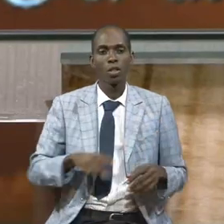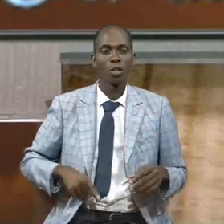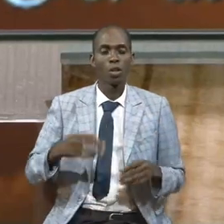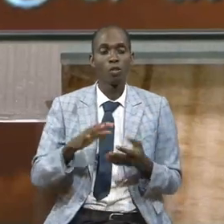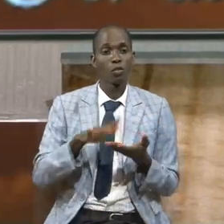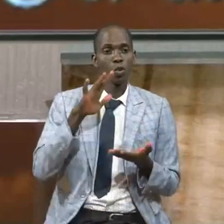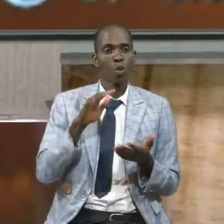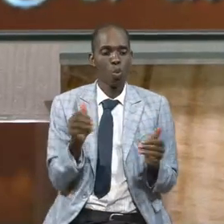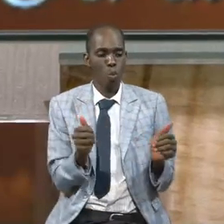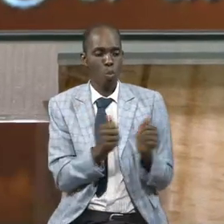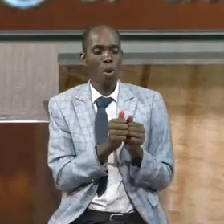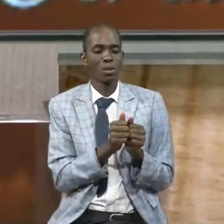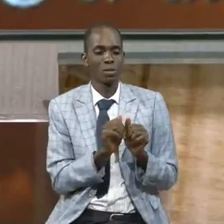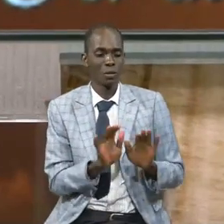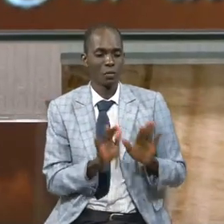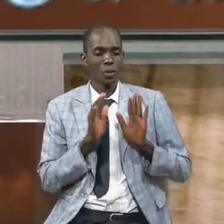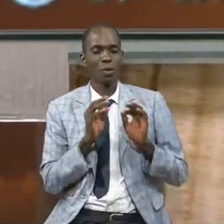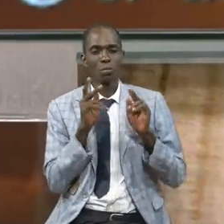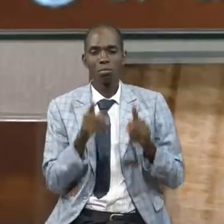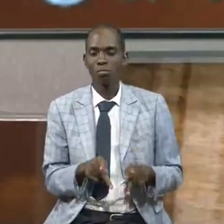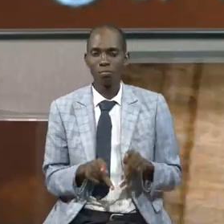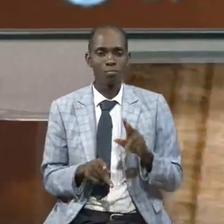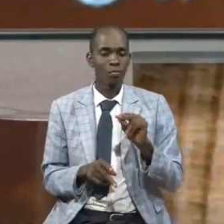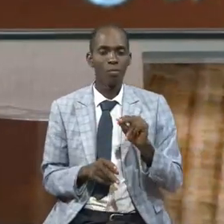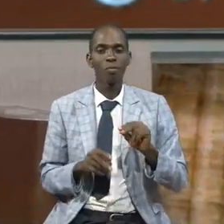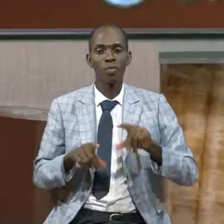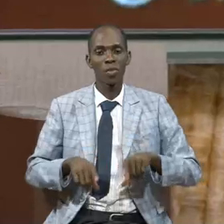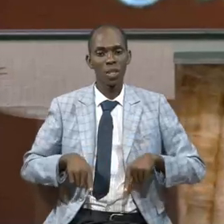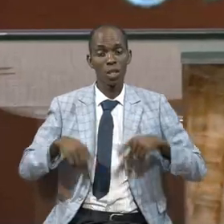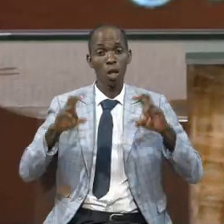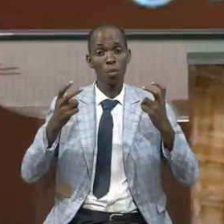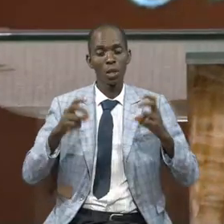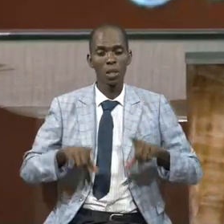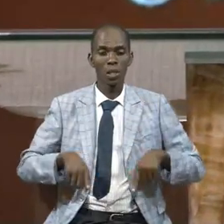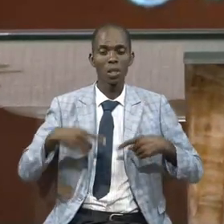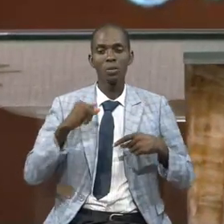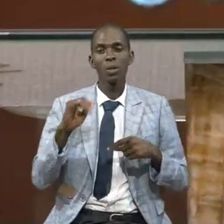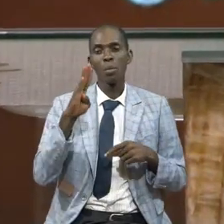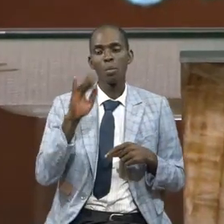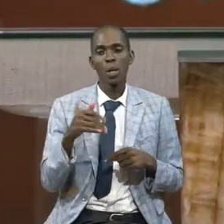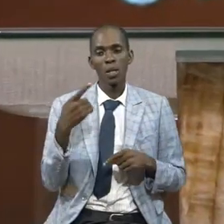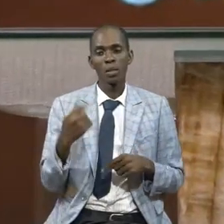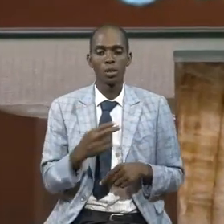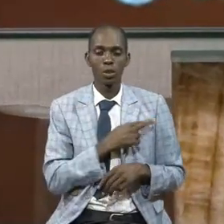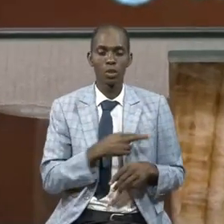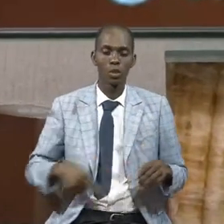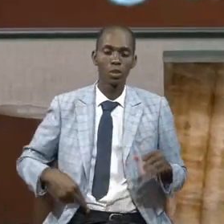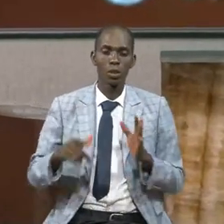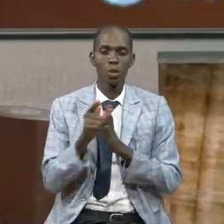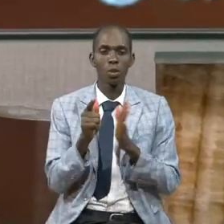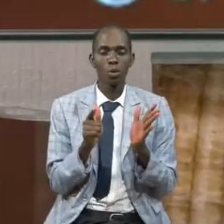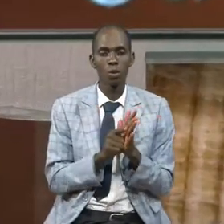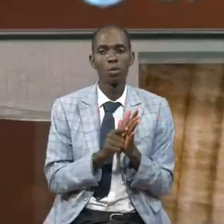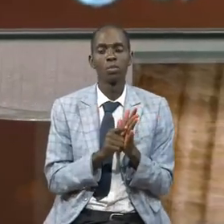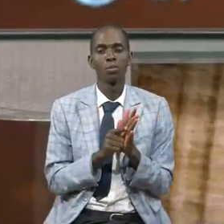n'ayez pas la foi de Jésus notre Seigneur avec acception de personne. Vivre par la loi